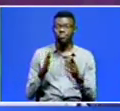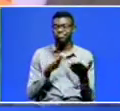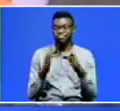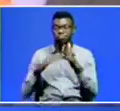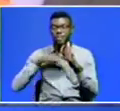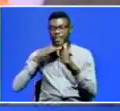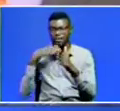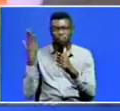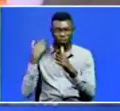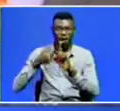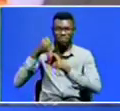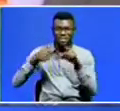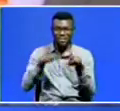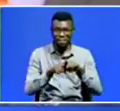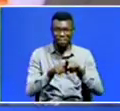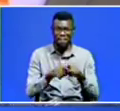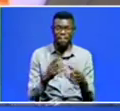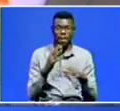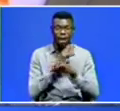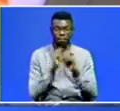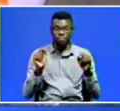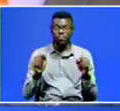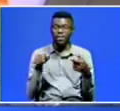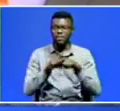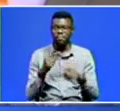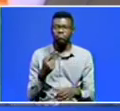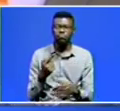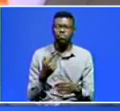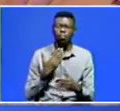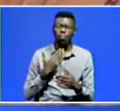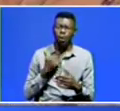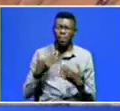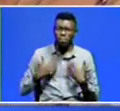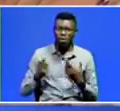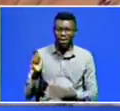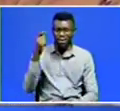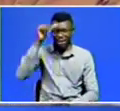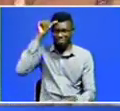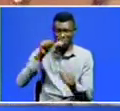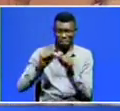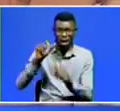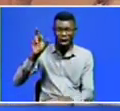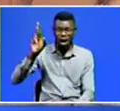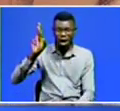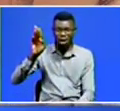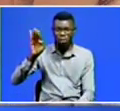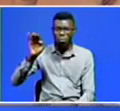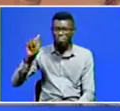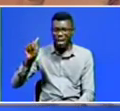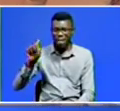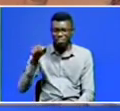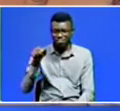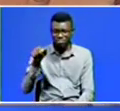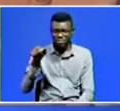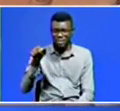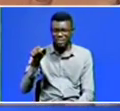kwaheri to. Aidha, Rais aliitumia fursa hiyo kuwakumbusha Wakenya kuwa marehemu Rubia alichukia sana ufisadi na kuwa